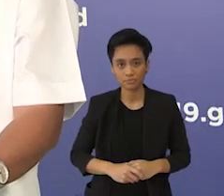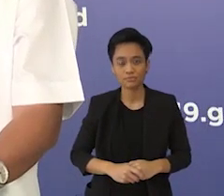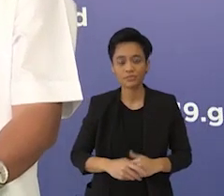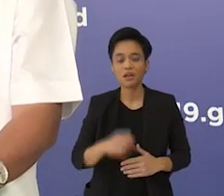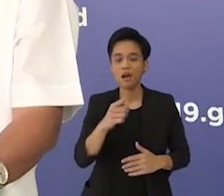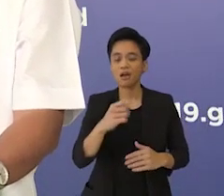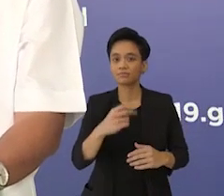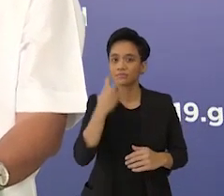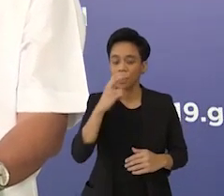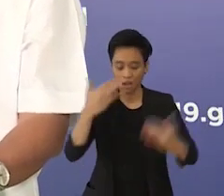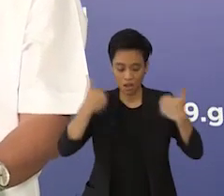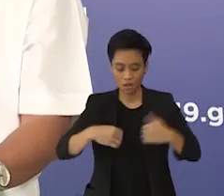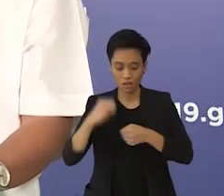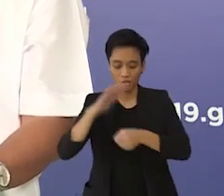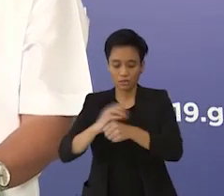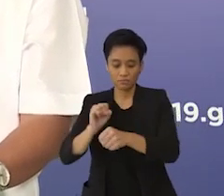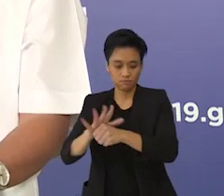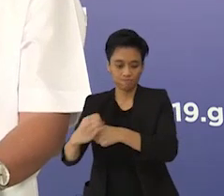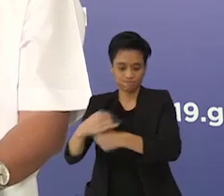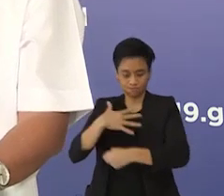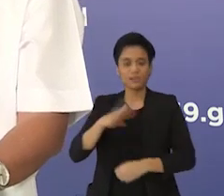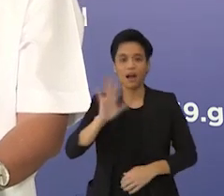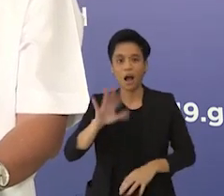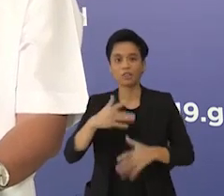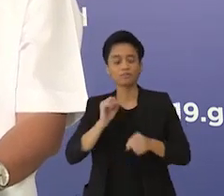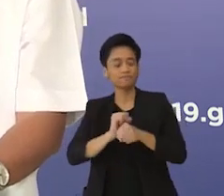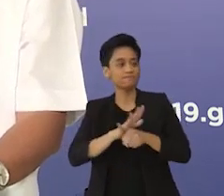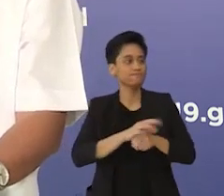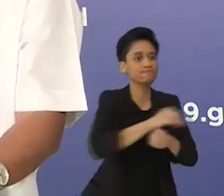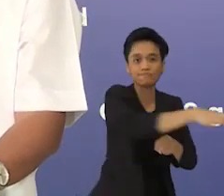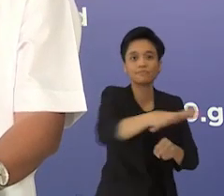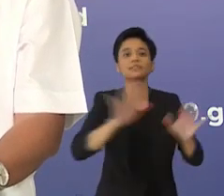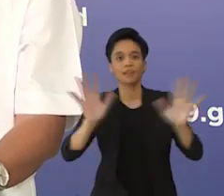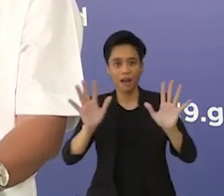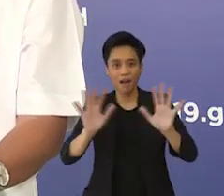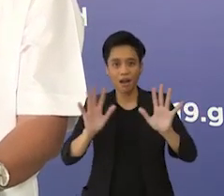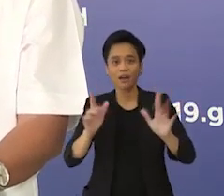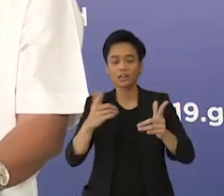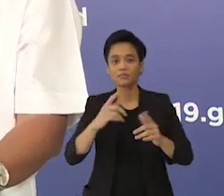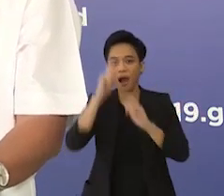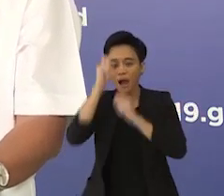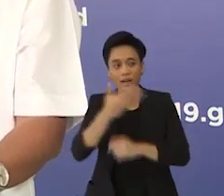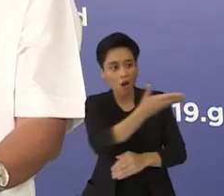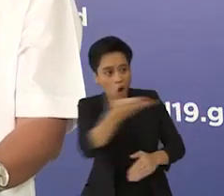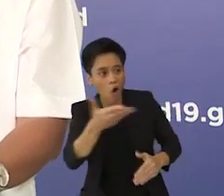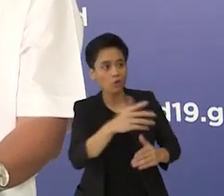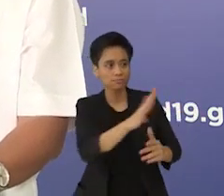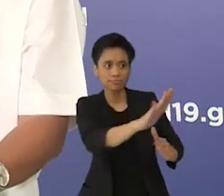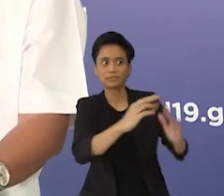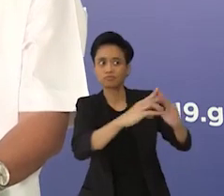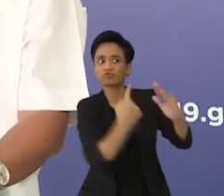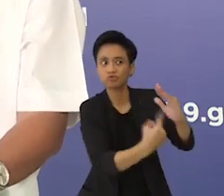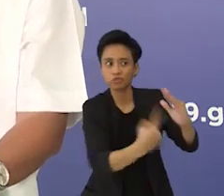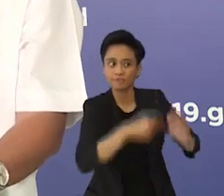tertular bahwa kita tidak menular Hargai Dan bantu mereka yang sedang melaksanakan isolasi